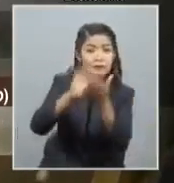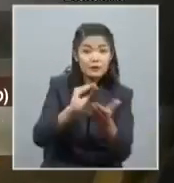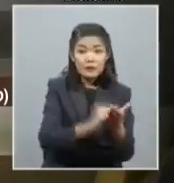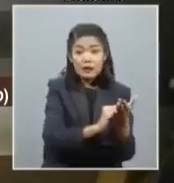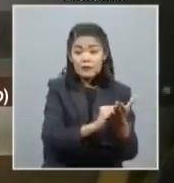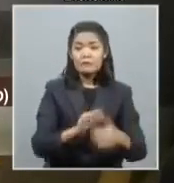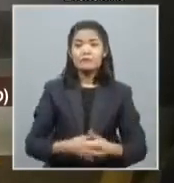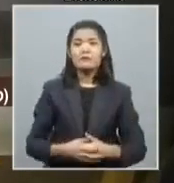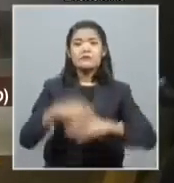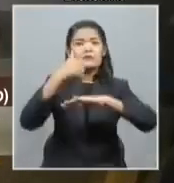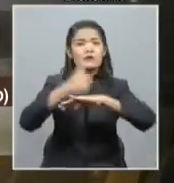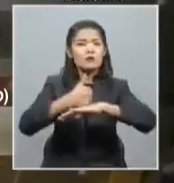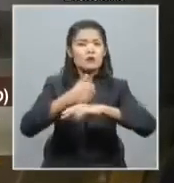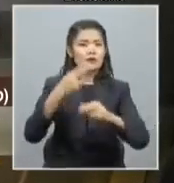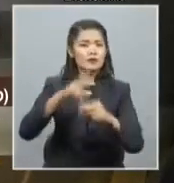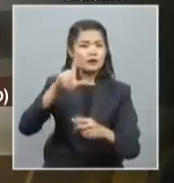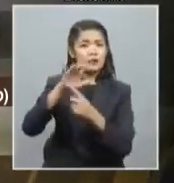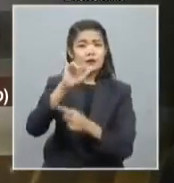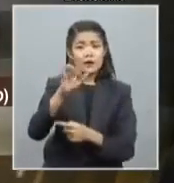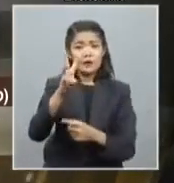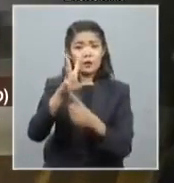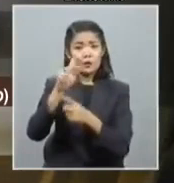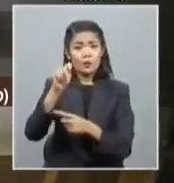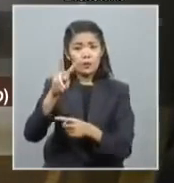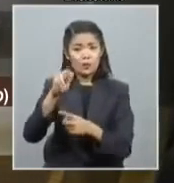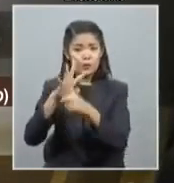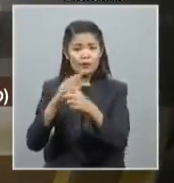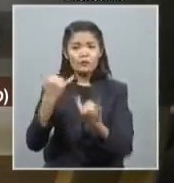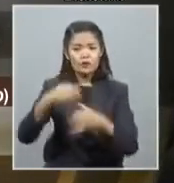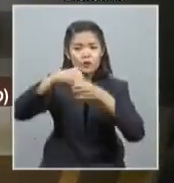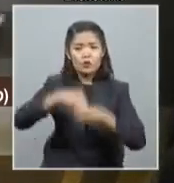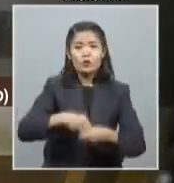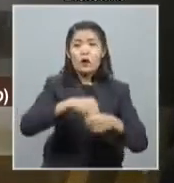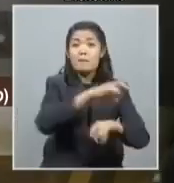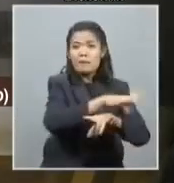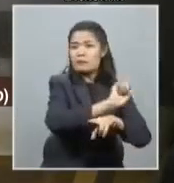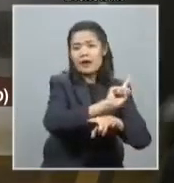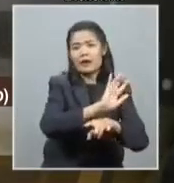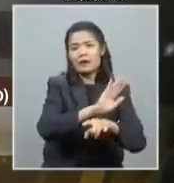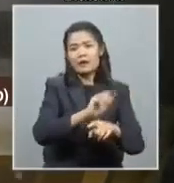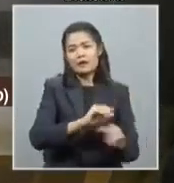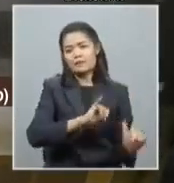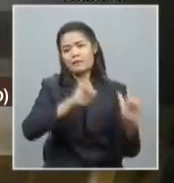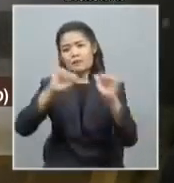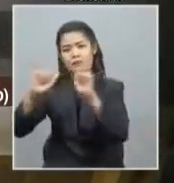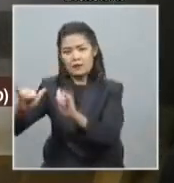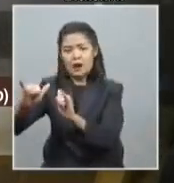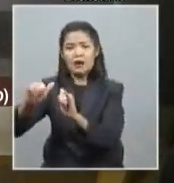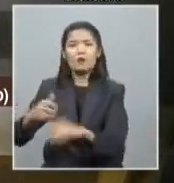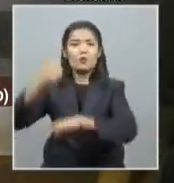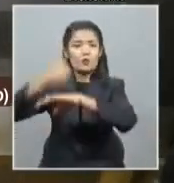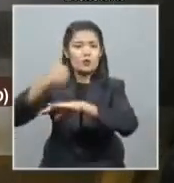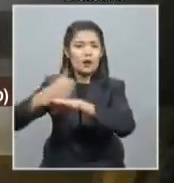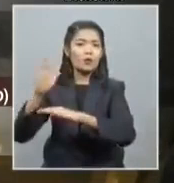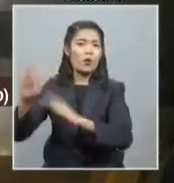ในส่วนของหัวหน้าชัยวัฒน์เนี่ยปัจจุบันเนี่ยท่านไม่ได้อยู่ในแก่งกระจานแล้วท่านเป็นผู้อำนวยการสำนักบริหารพื้นที่อนุรักษ์ที่9จังหวัดอุบล